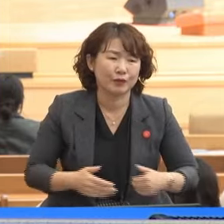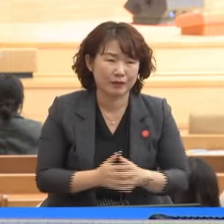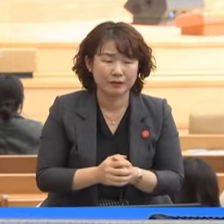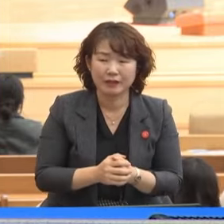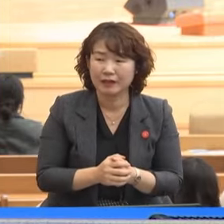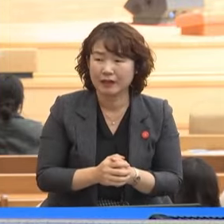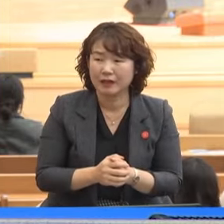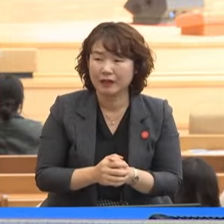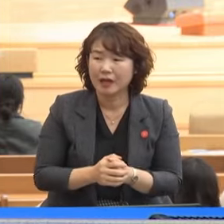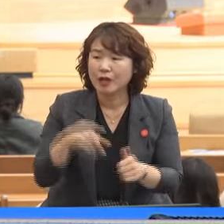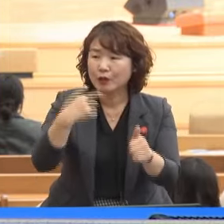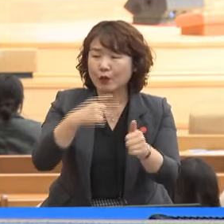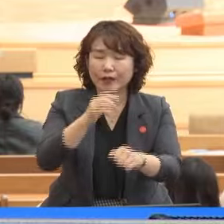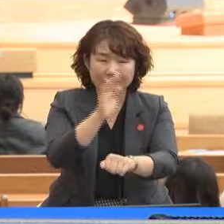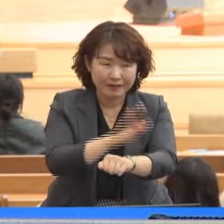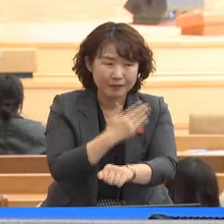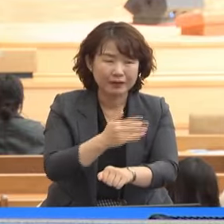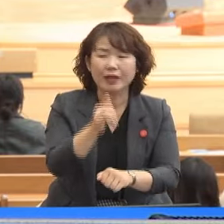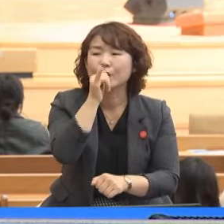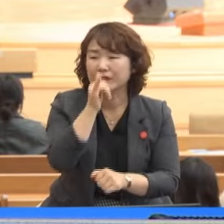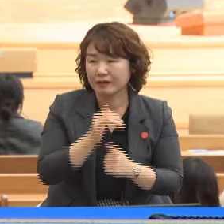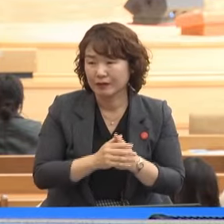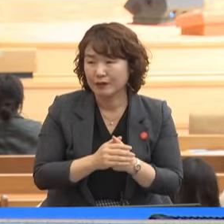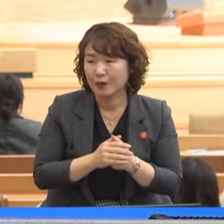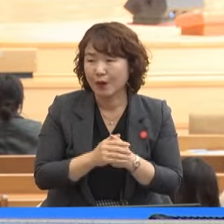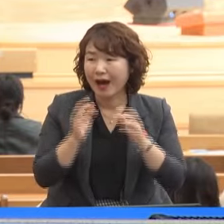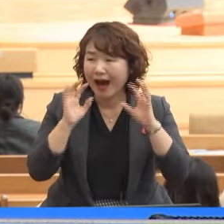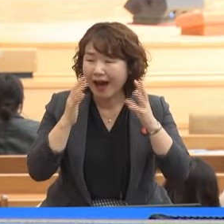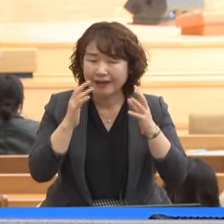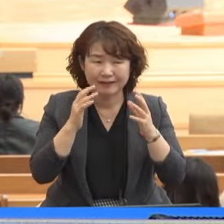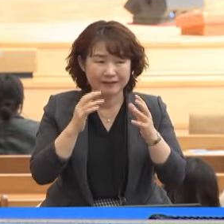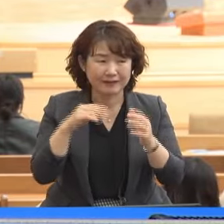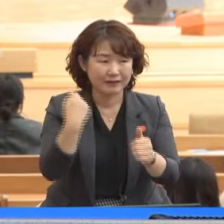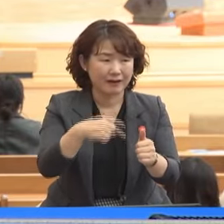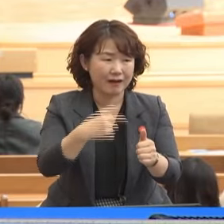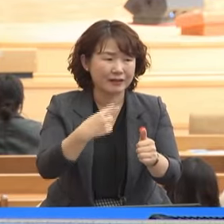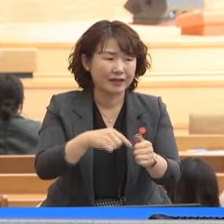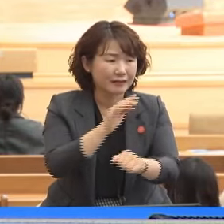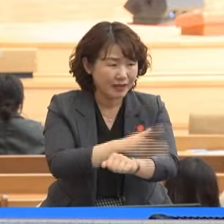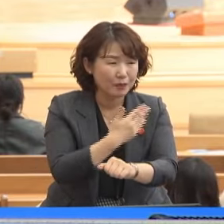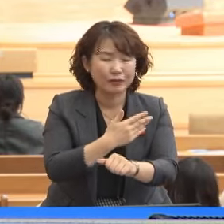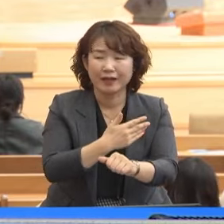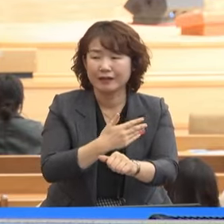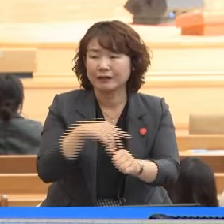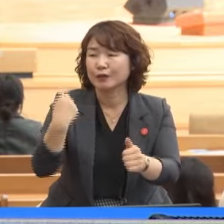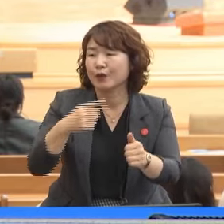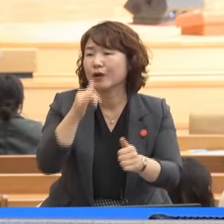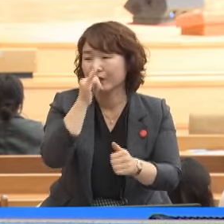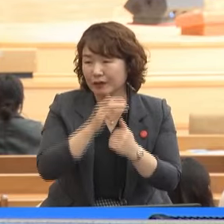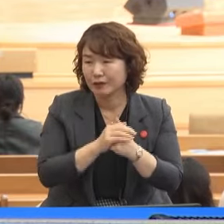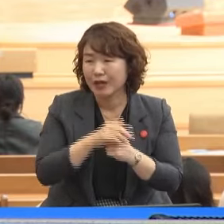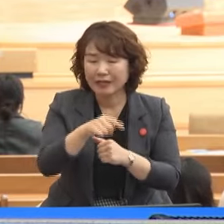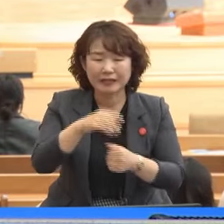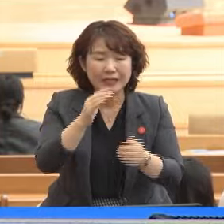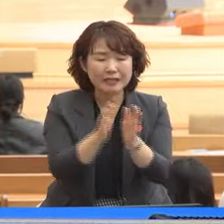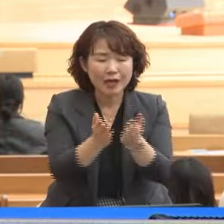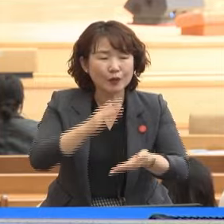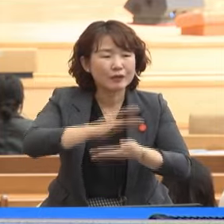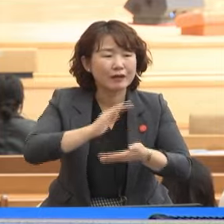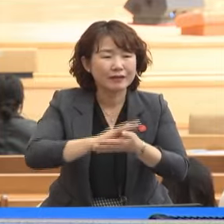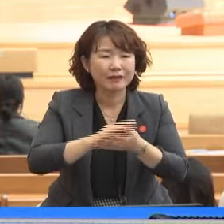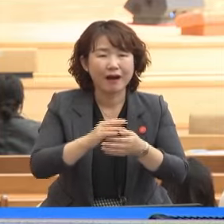이게 이 나라 지도자들이 하고 있는 거라고요. 아이들 가르친다고. 이걸 책을 만들어서 각 학교에